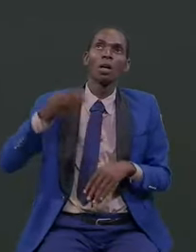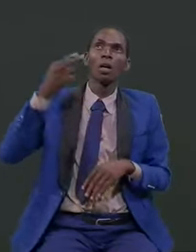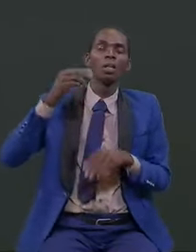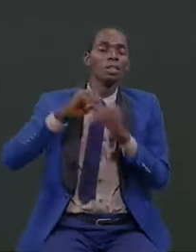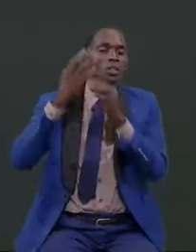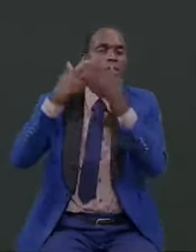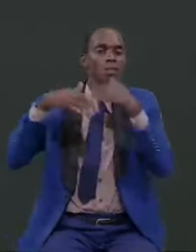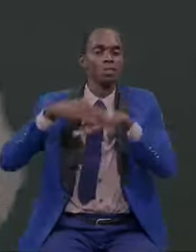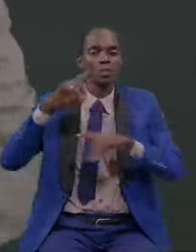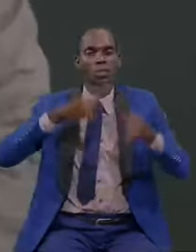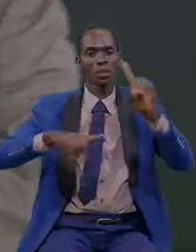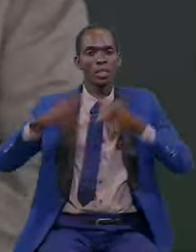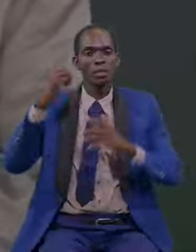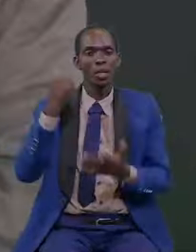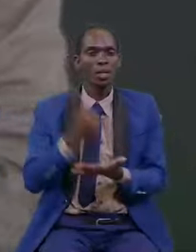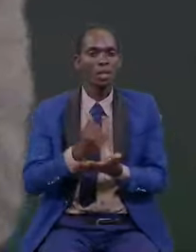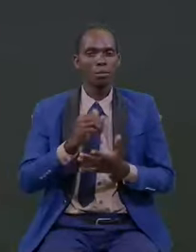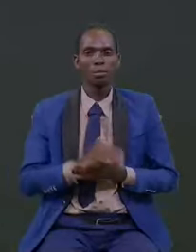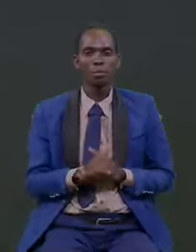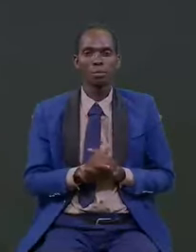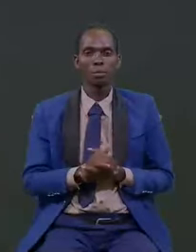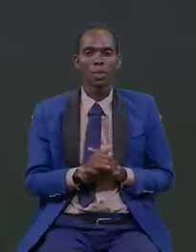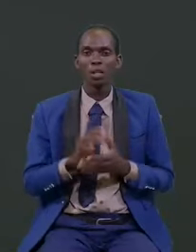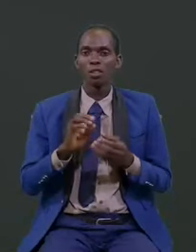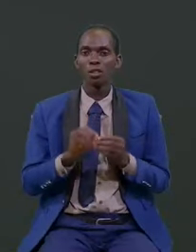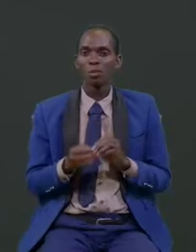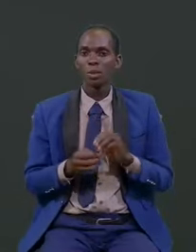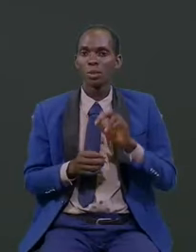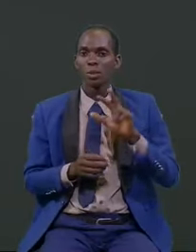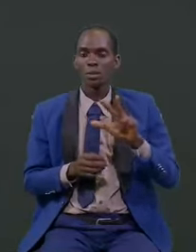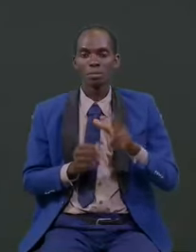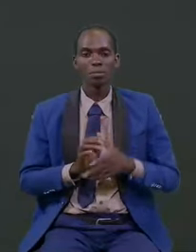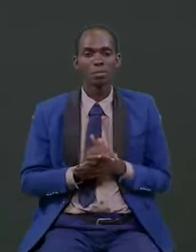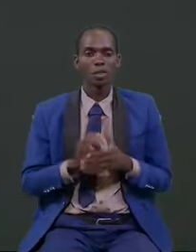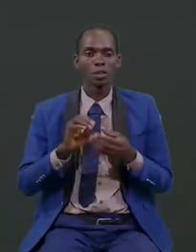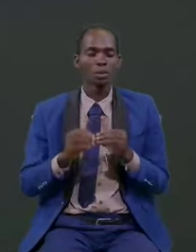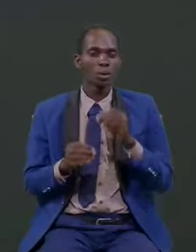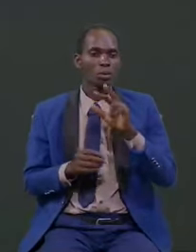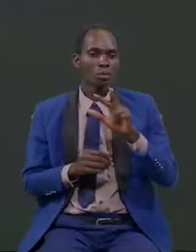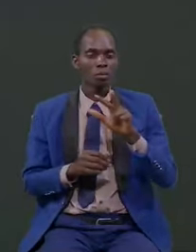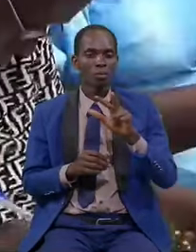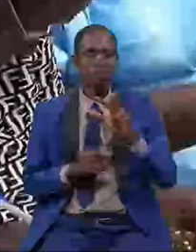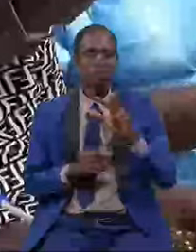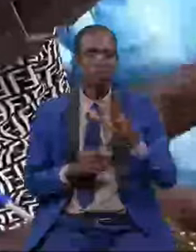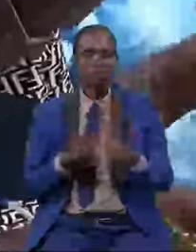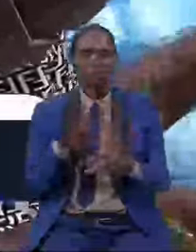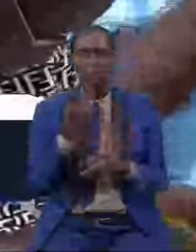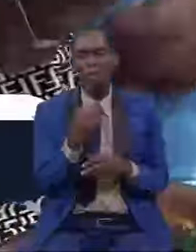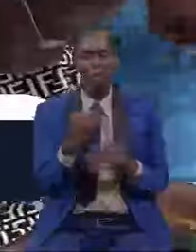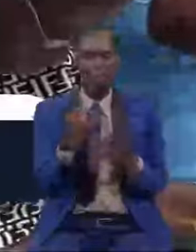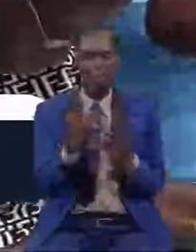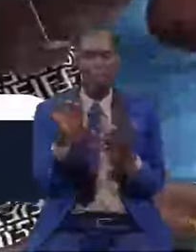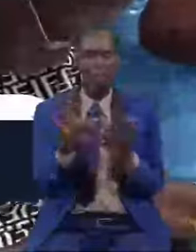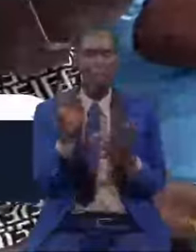dire Amen à vous-même. Nous allons à la troisième partie ici. C'est l'élu